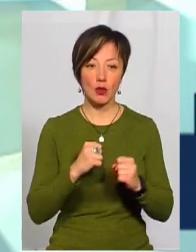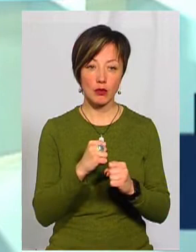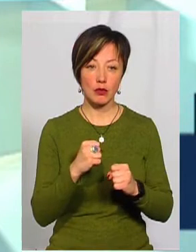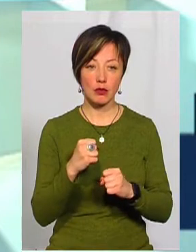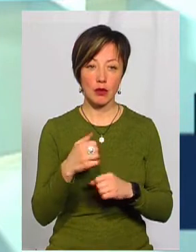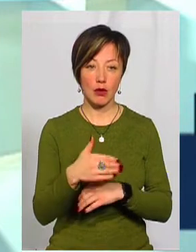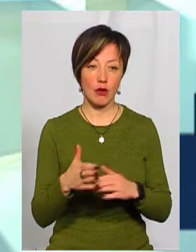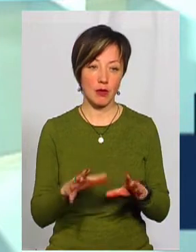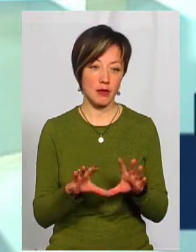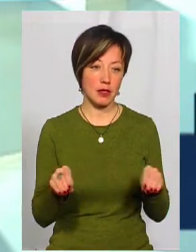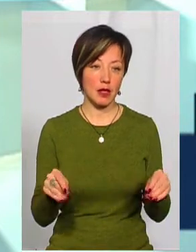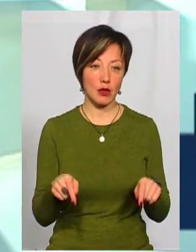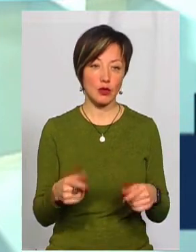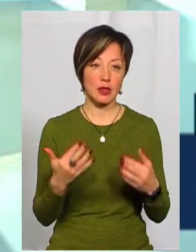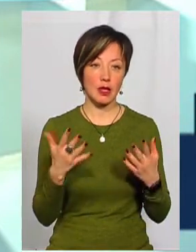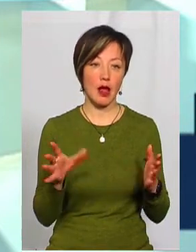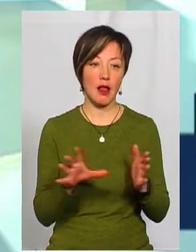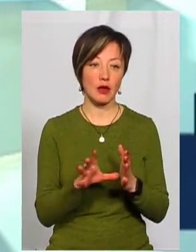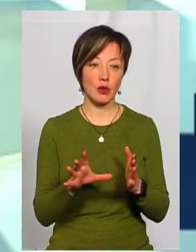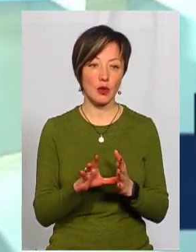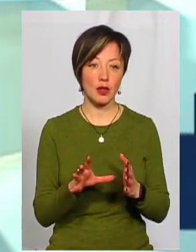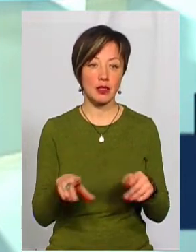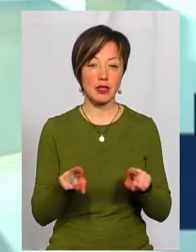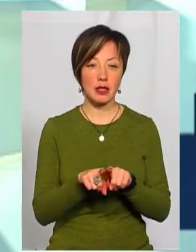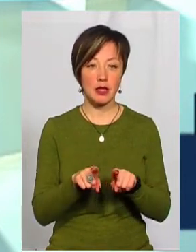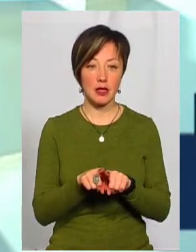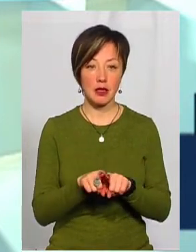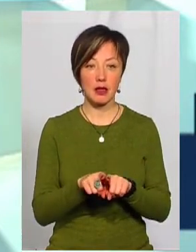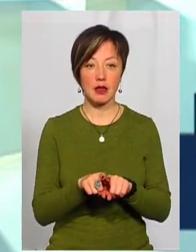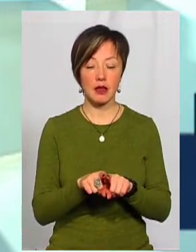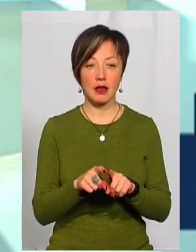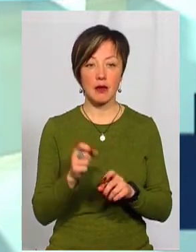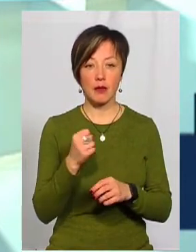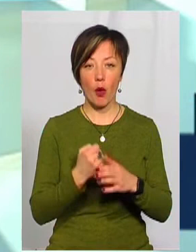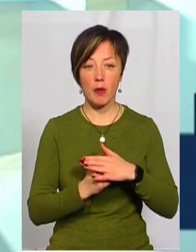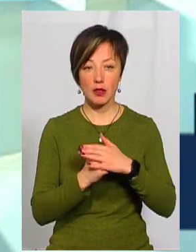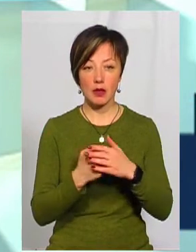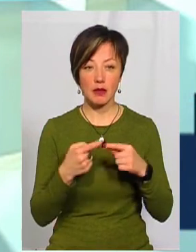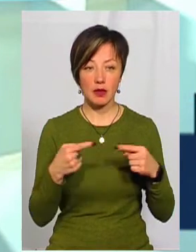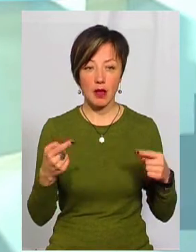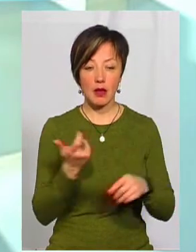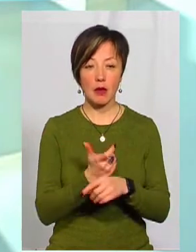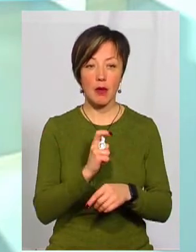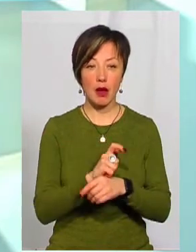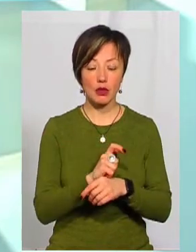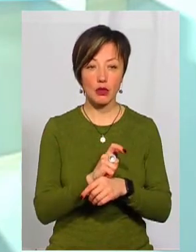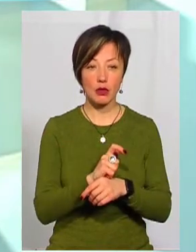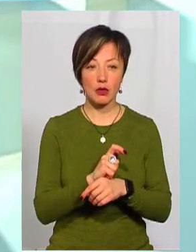коробка, 2 мости і все. А тут скільки електроніки, тут скільки тягових двигунів, компресорів і так далі, він